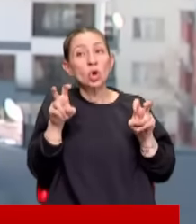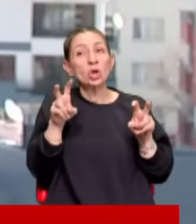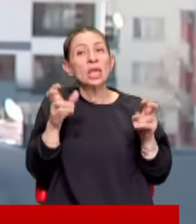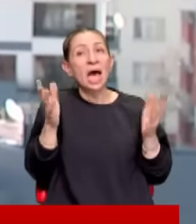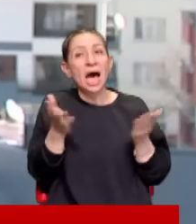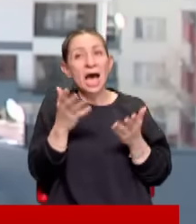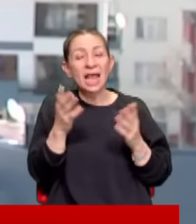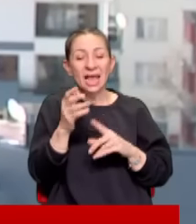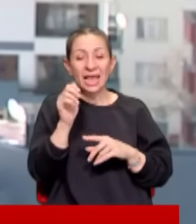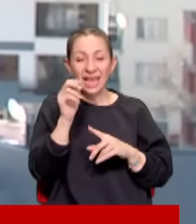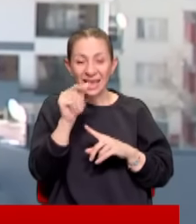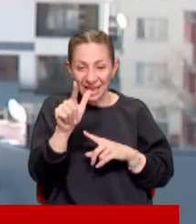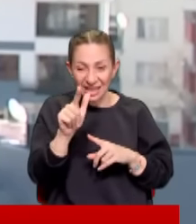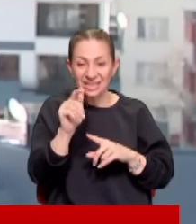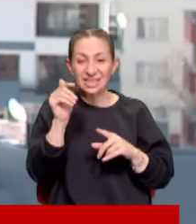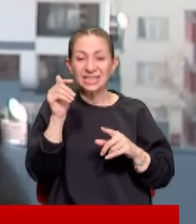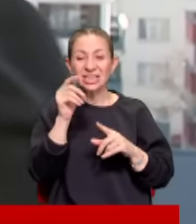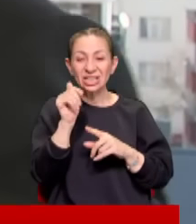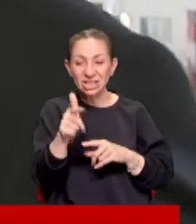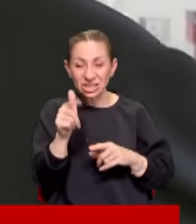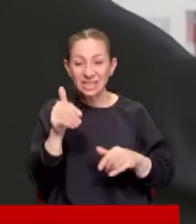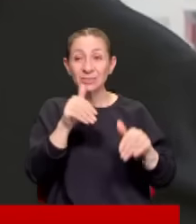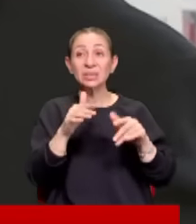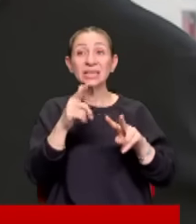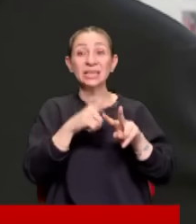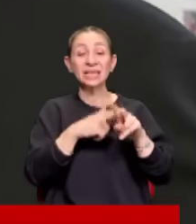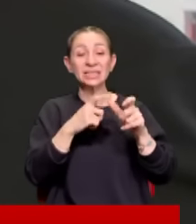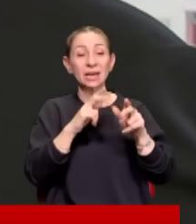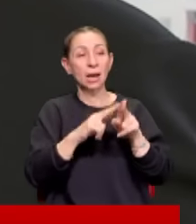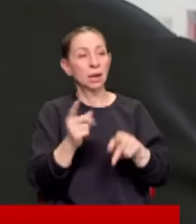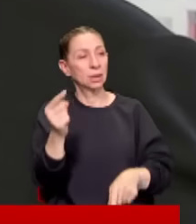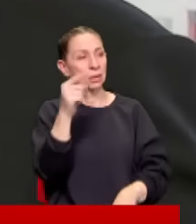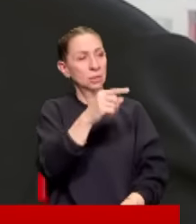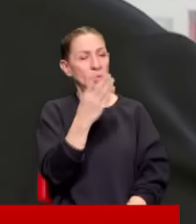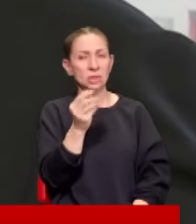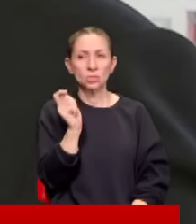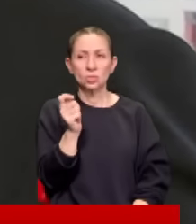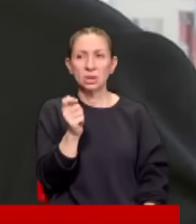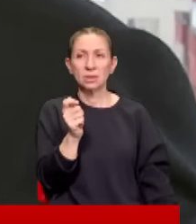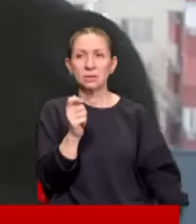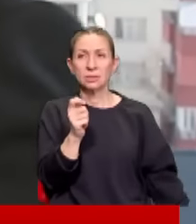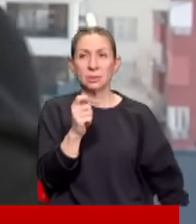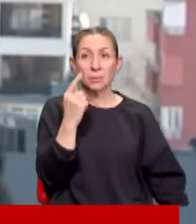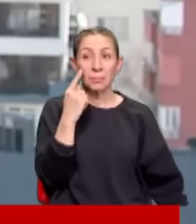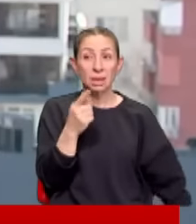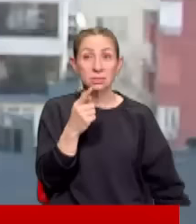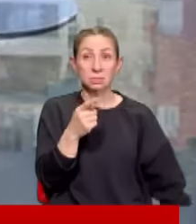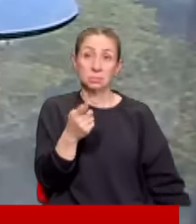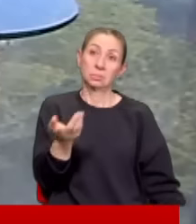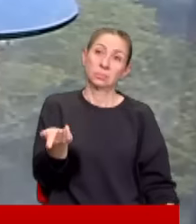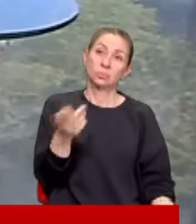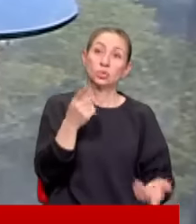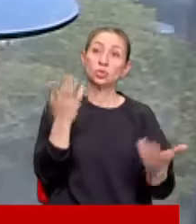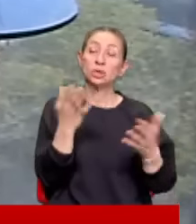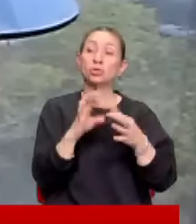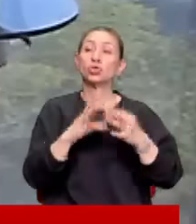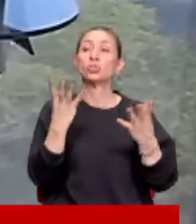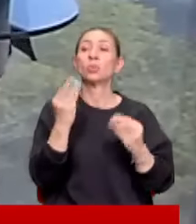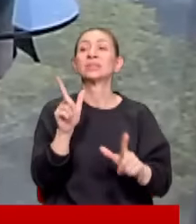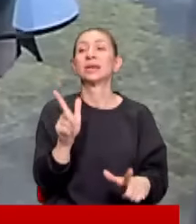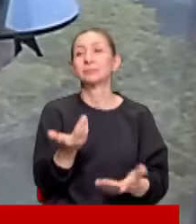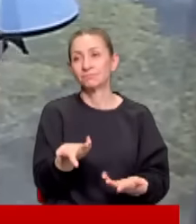hala il ve ilçe seçim kurulunda değil YSK'ya gelmek zorunda olması. Yani bakın, aslında hala, orada bunu çoktan meseleyi